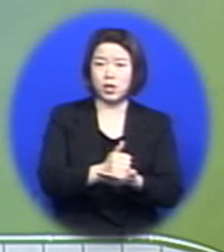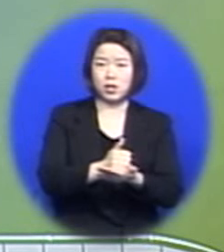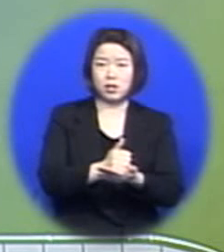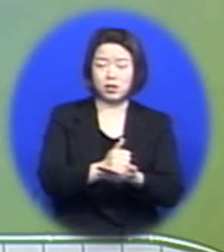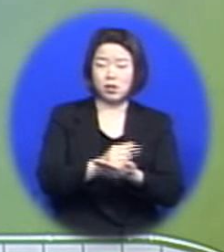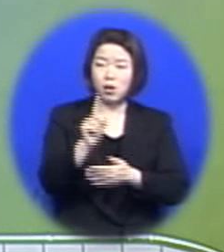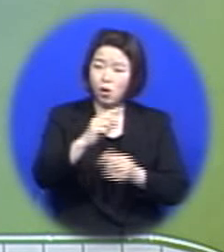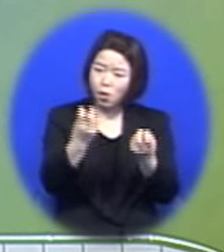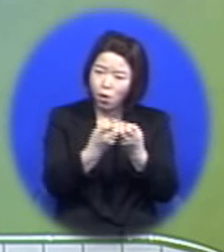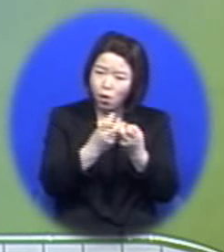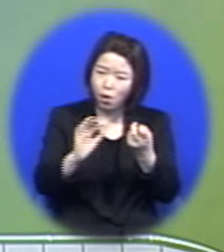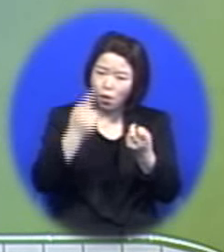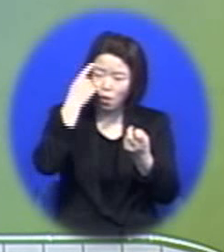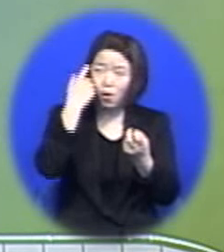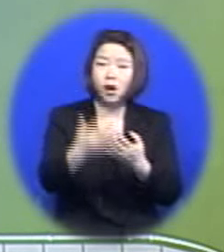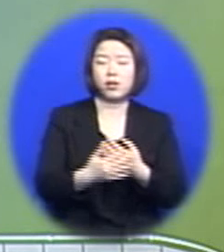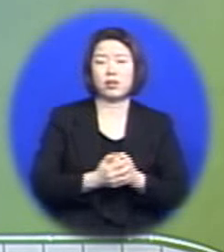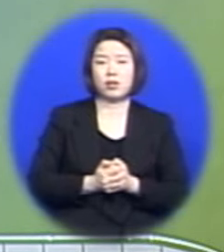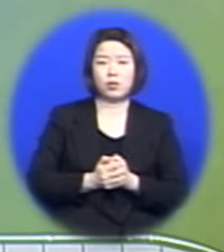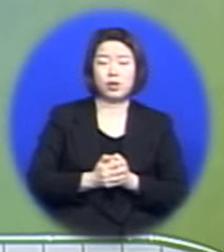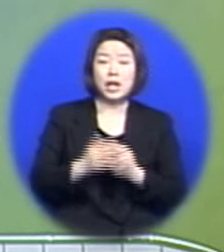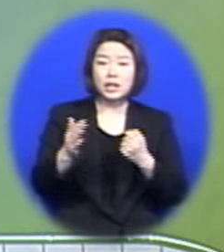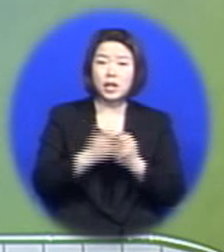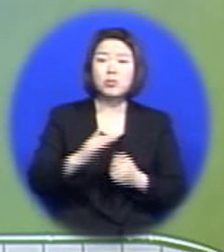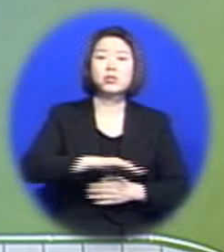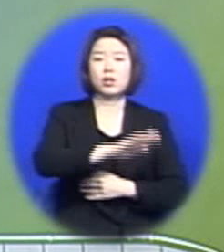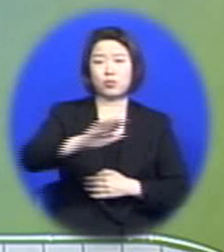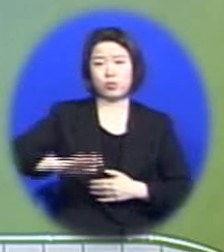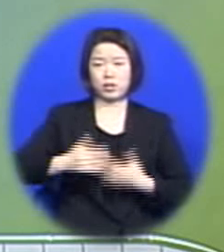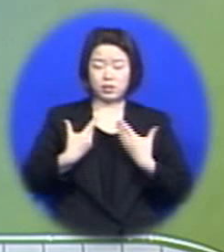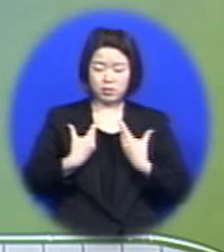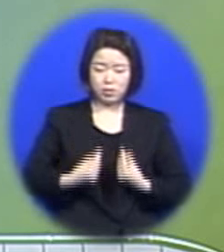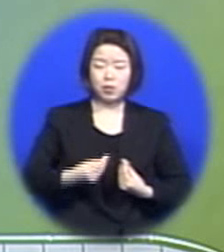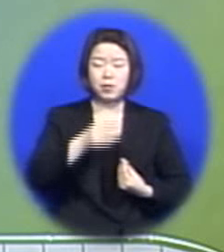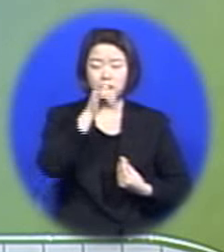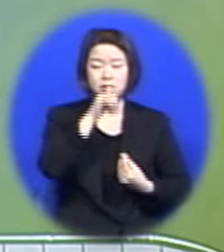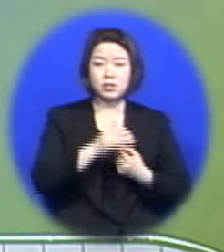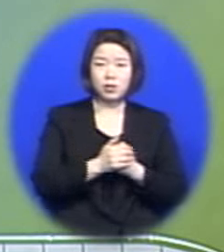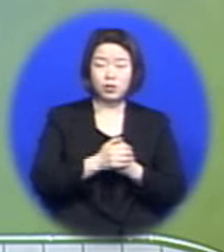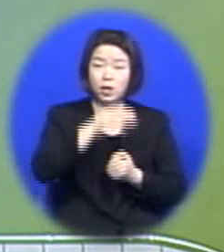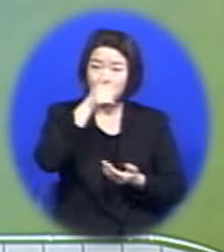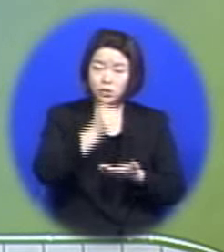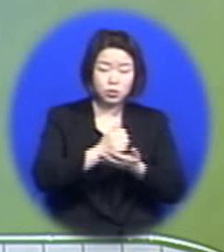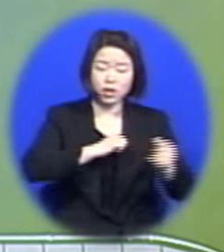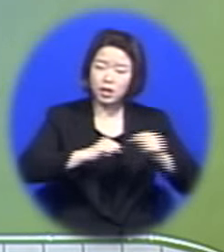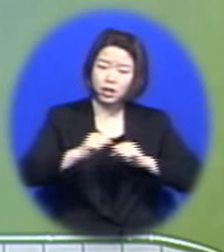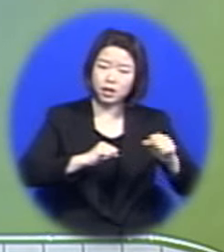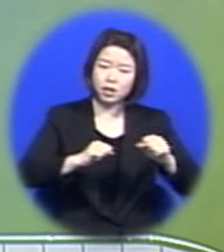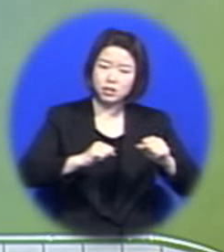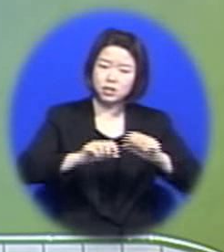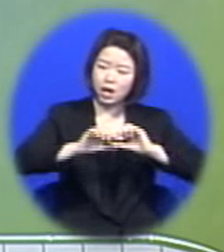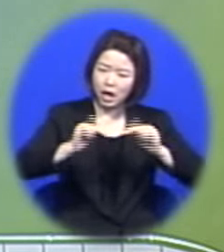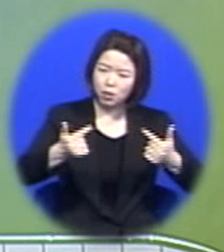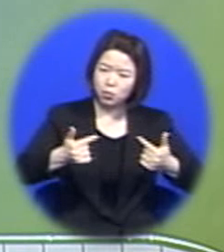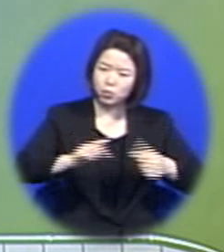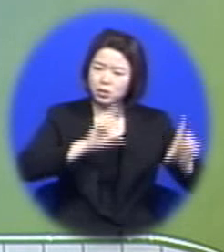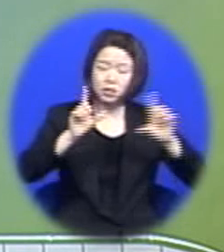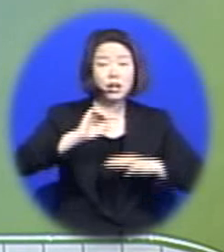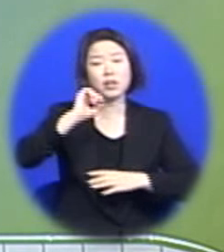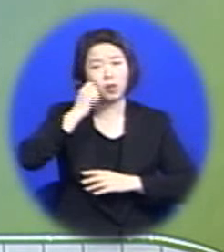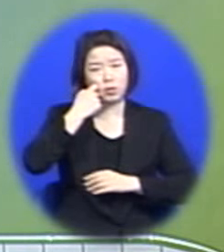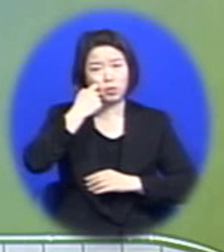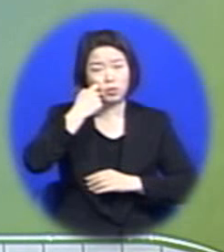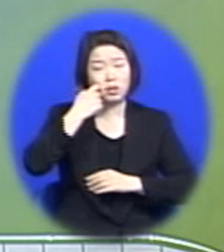하지? 그래서 우리는 절망합니다. 죄 안 짓고는 살 수 없는 거야. 여러분,